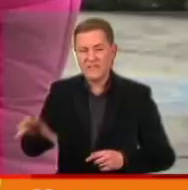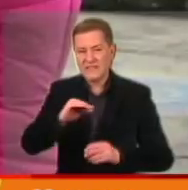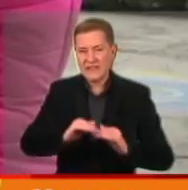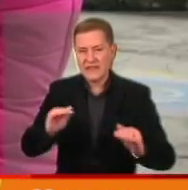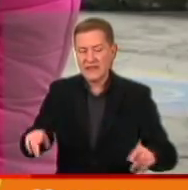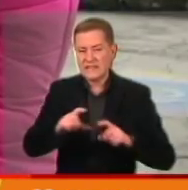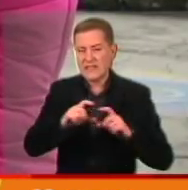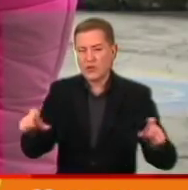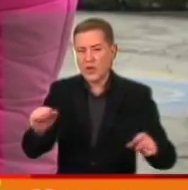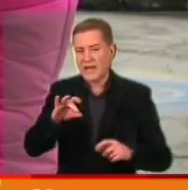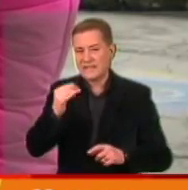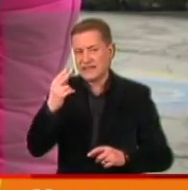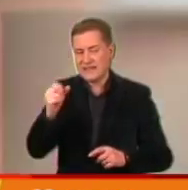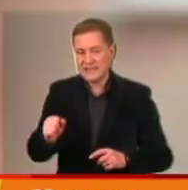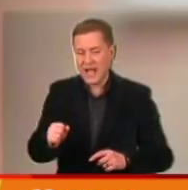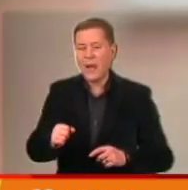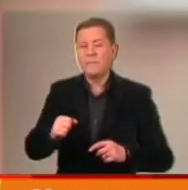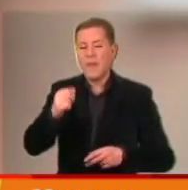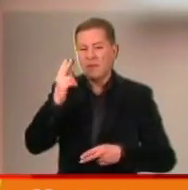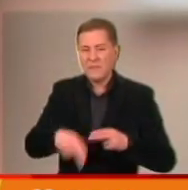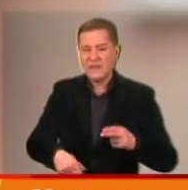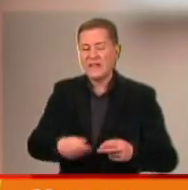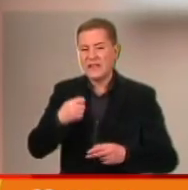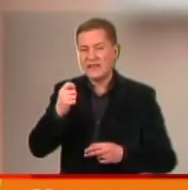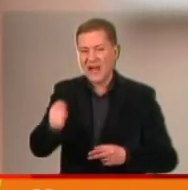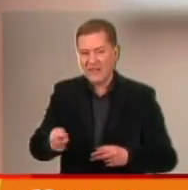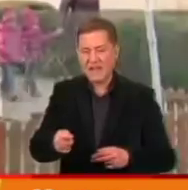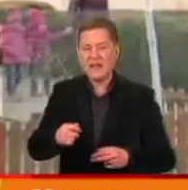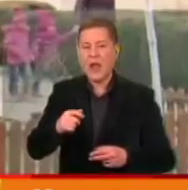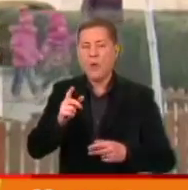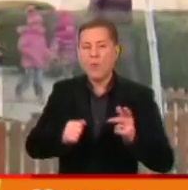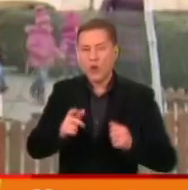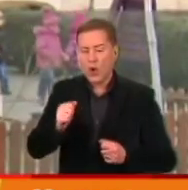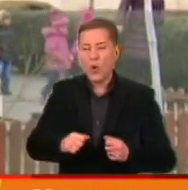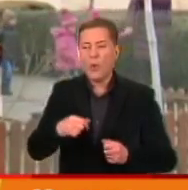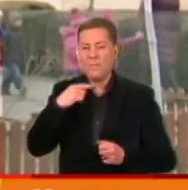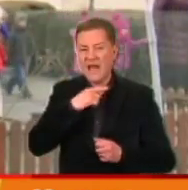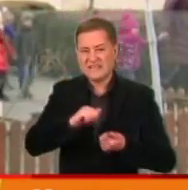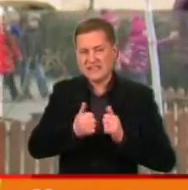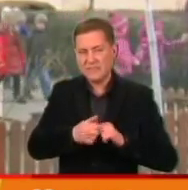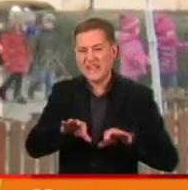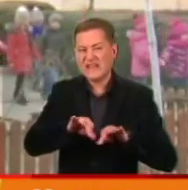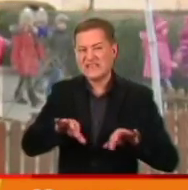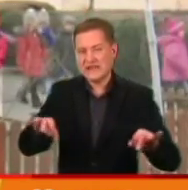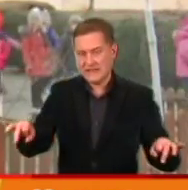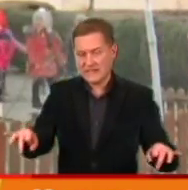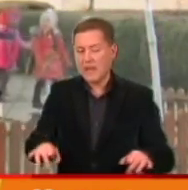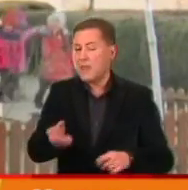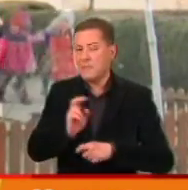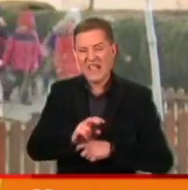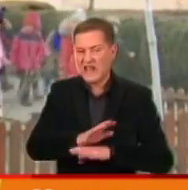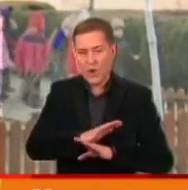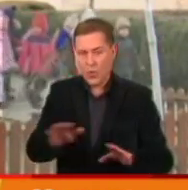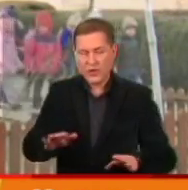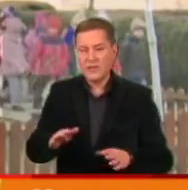дитсадочках Арциза припинили давати молоко, а м'ясо замінили сосисками. Ми не ходимо зараз в садик. Чому?